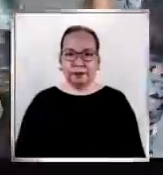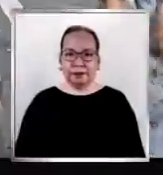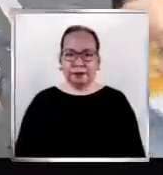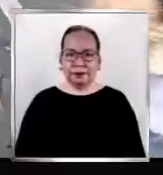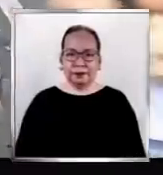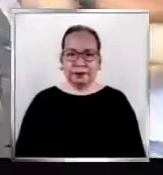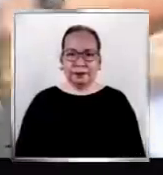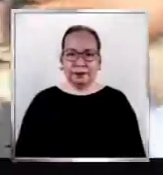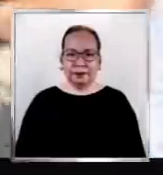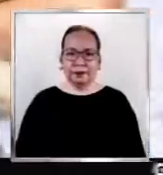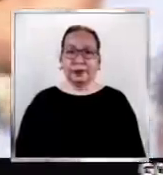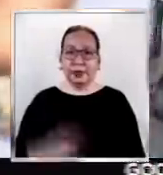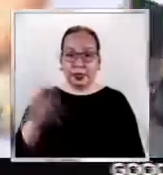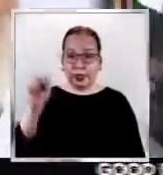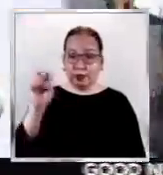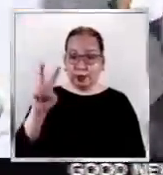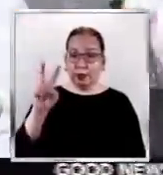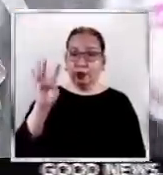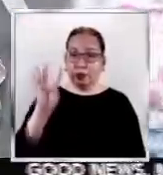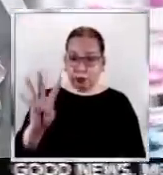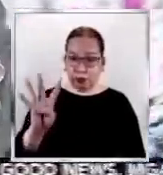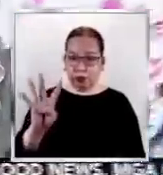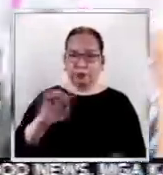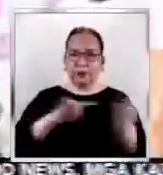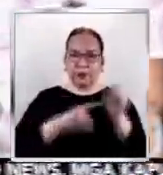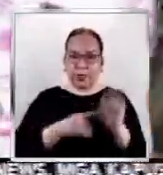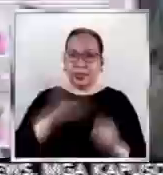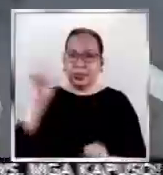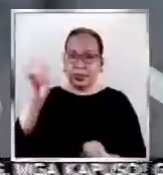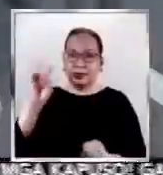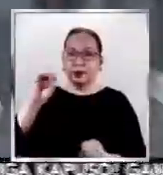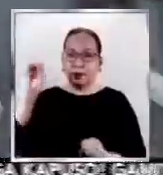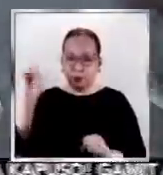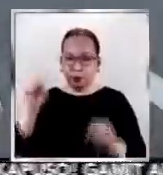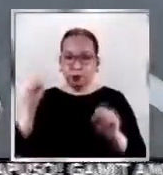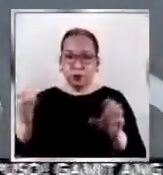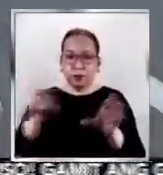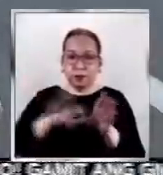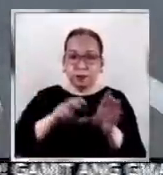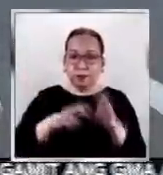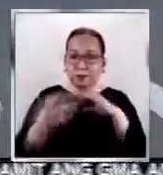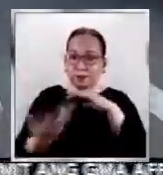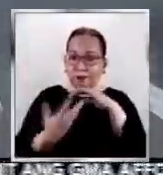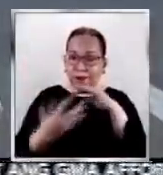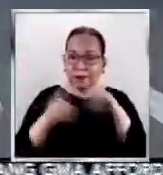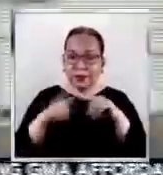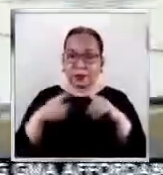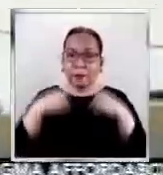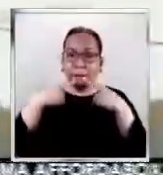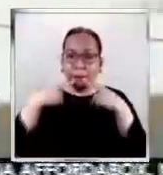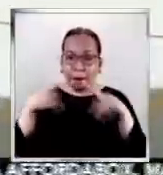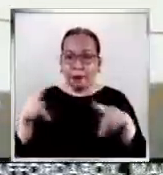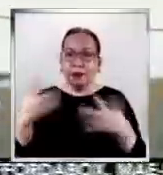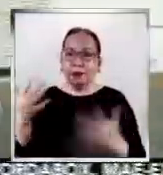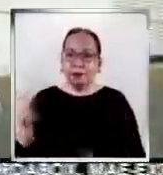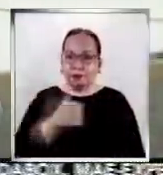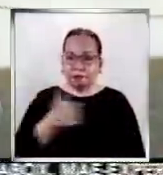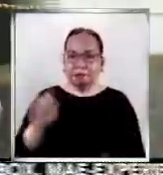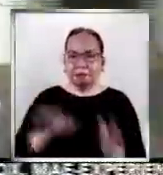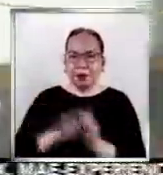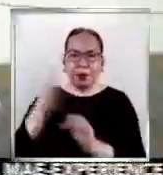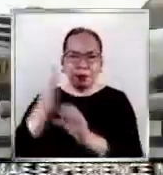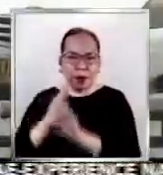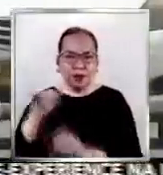Sa November 4, ang simula ng 70% capacity ng mga pasahero sa ilang pampublikong sasakyan tulad ng bus, jeep at tren. Pero